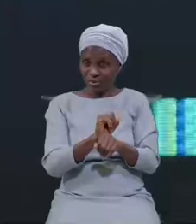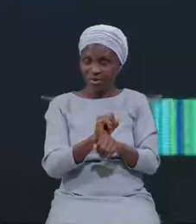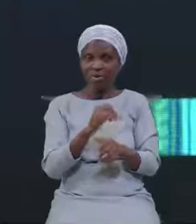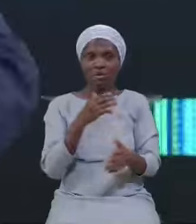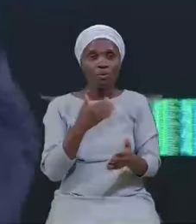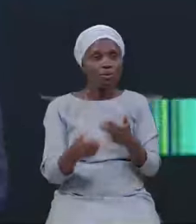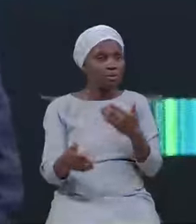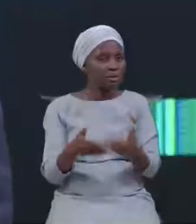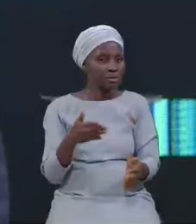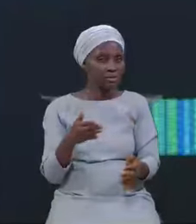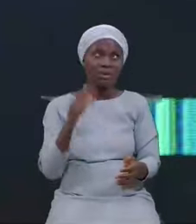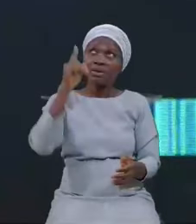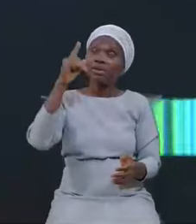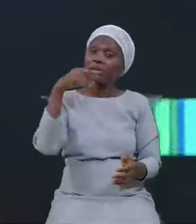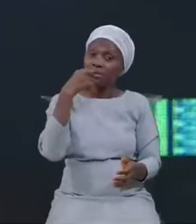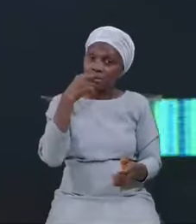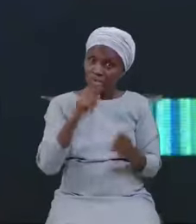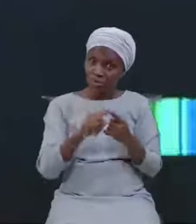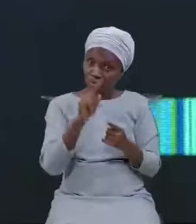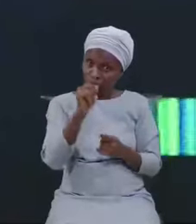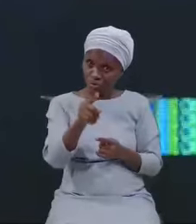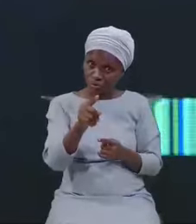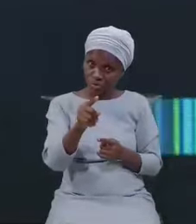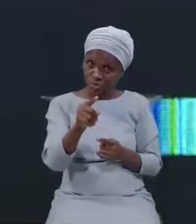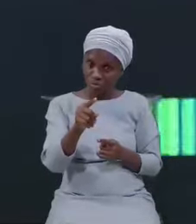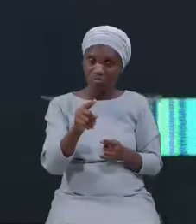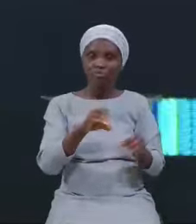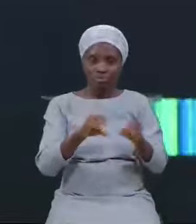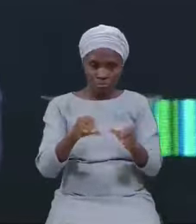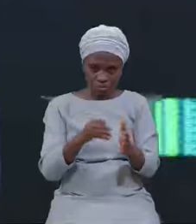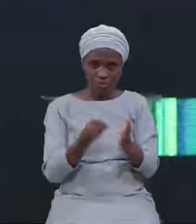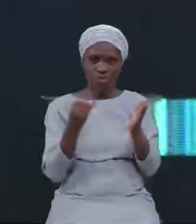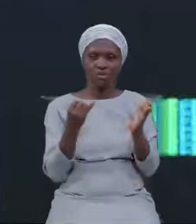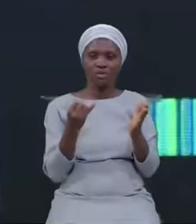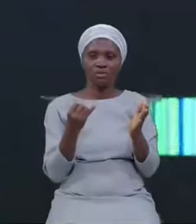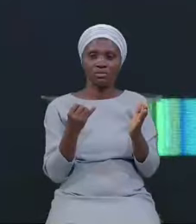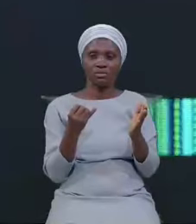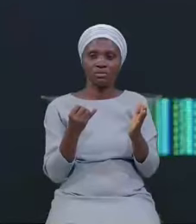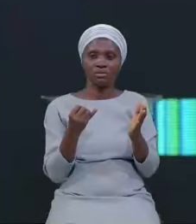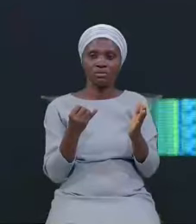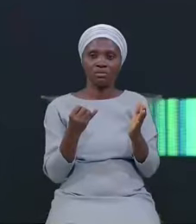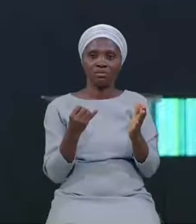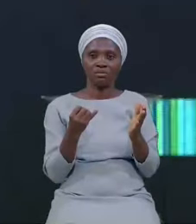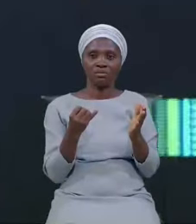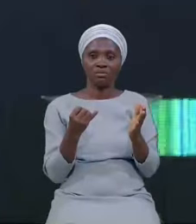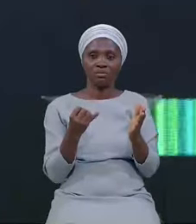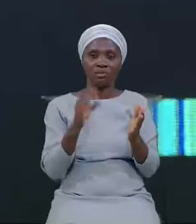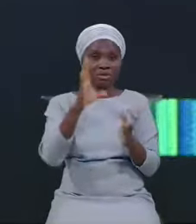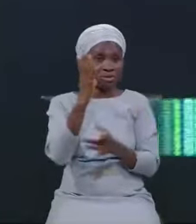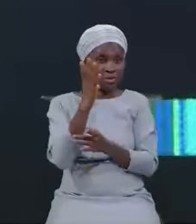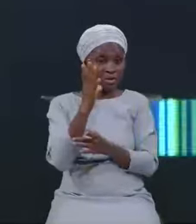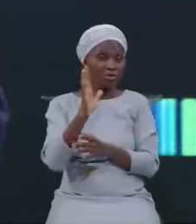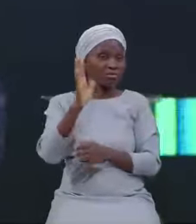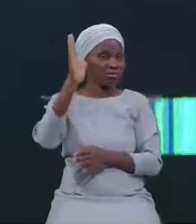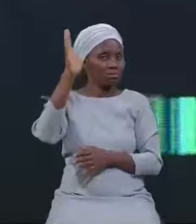dira, fais-le. Très simple. Tu lèves la main et tu mets l'autre main